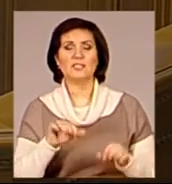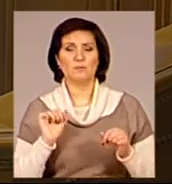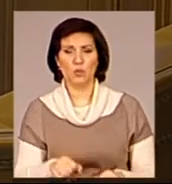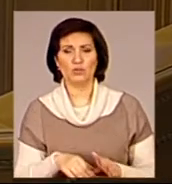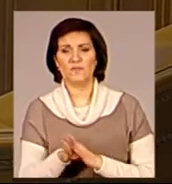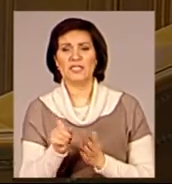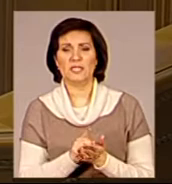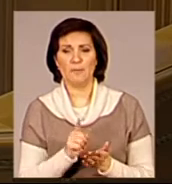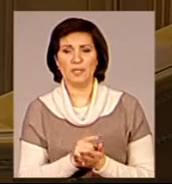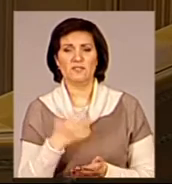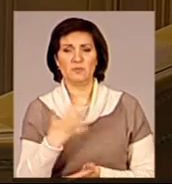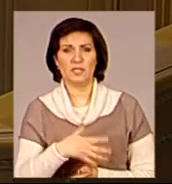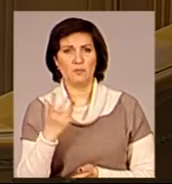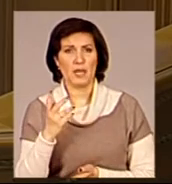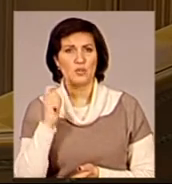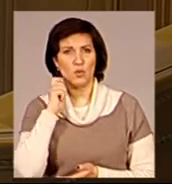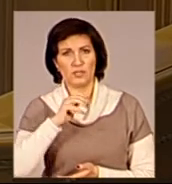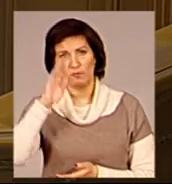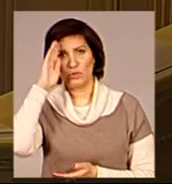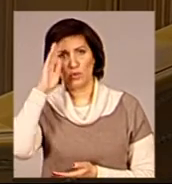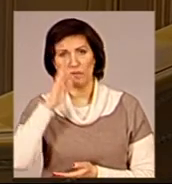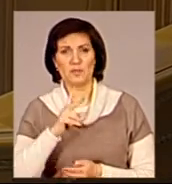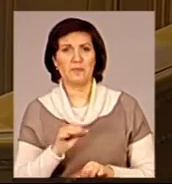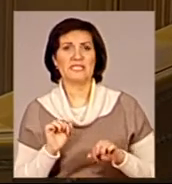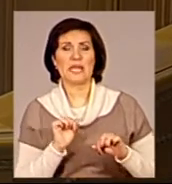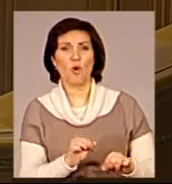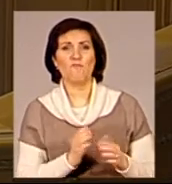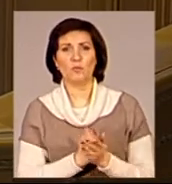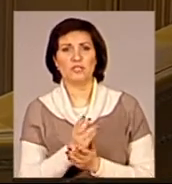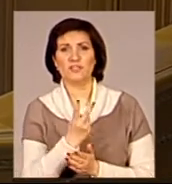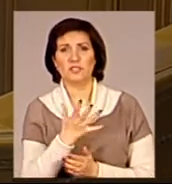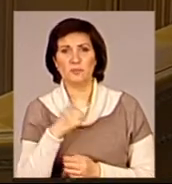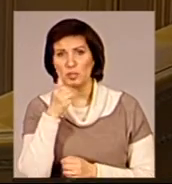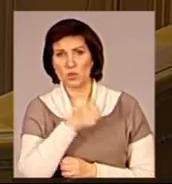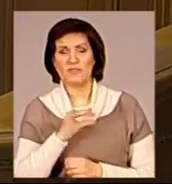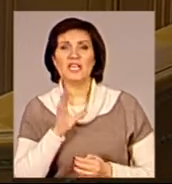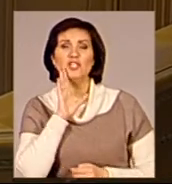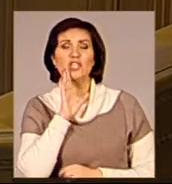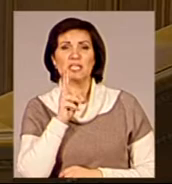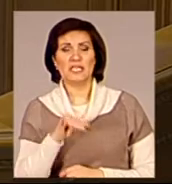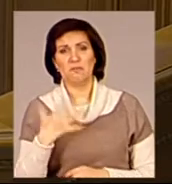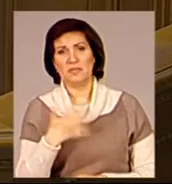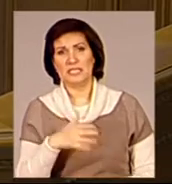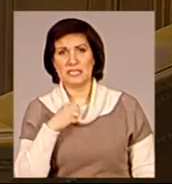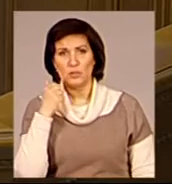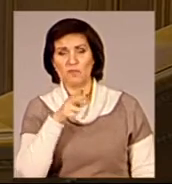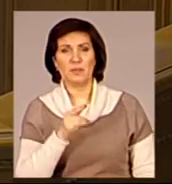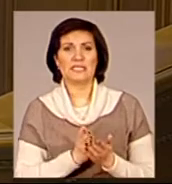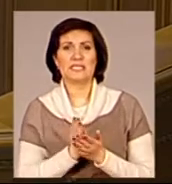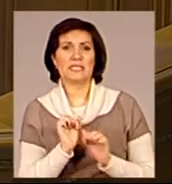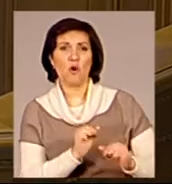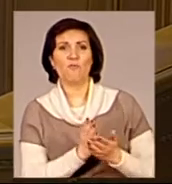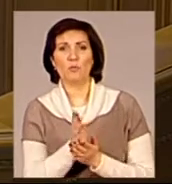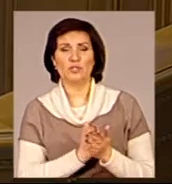зможуть вийти на пенсію в 55 років чоловіки при страховому стажі 25 років і жінки в 50 років при